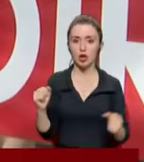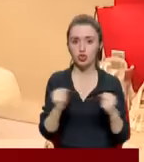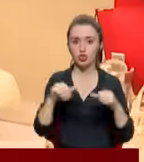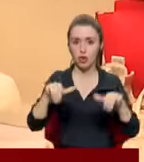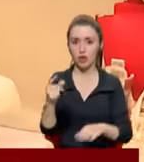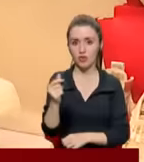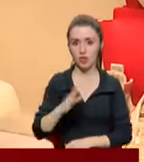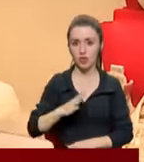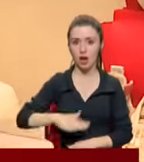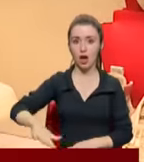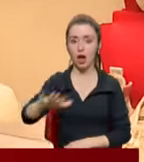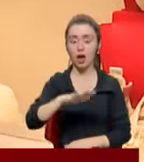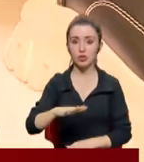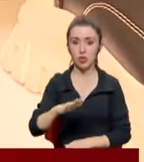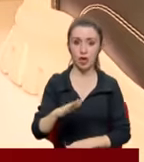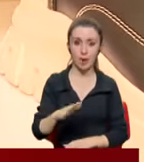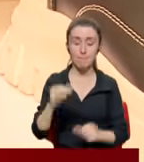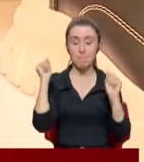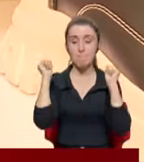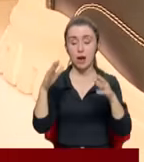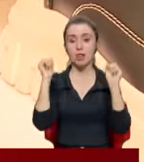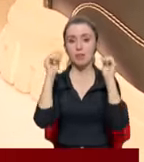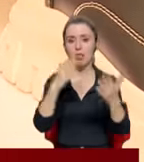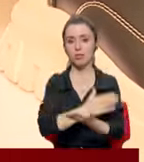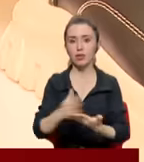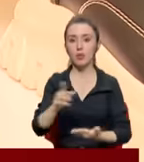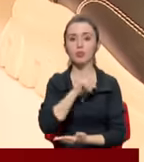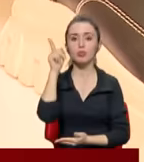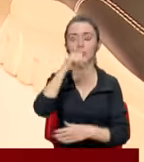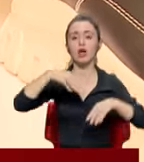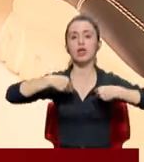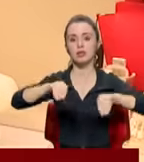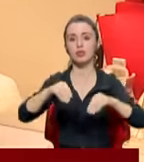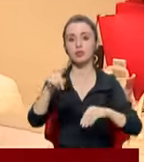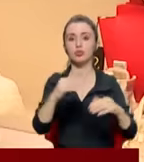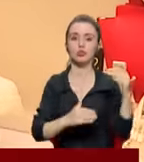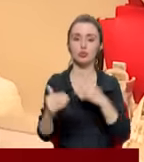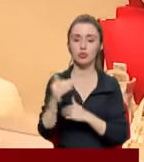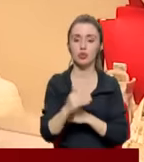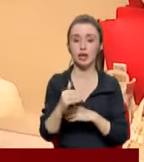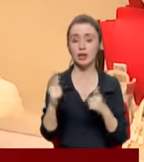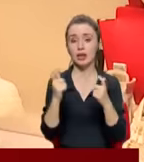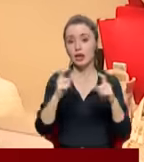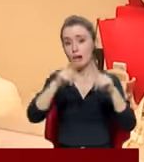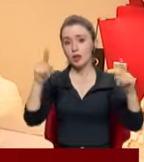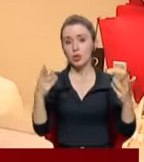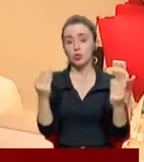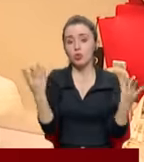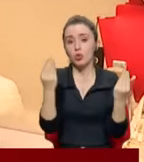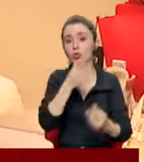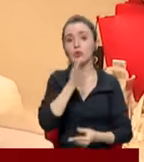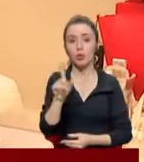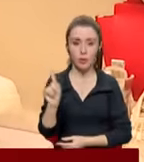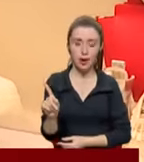aynı fiyat her şey çok ciddi bir şekilde pahalanmış bu yansıyor nereye kadar gider Nasıl olur nasıl gider